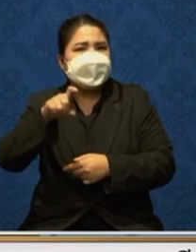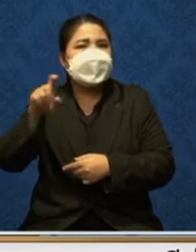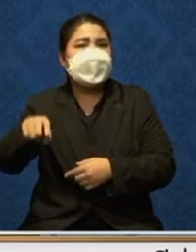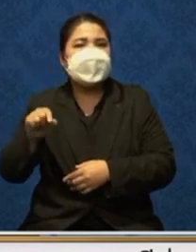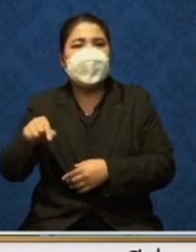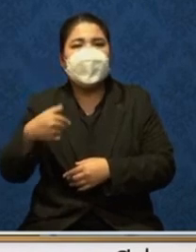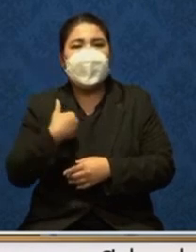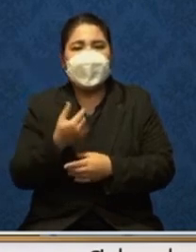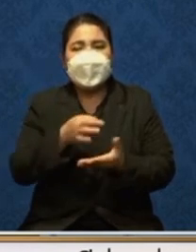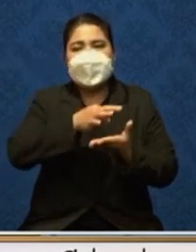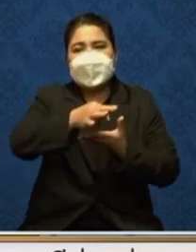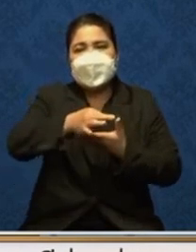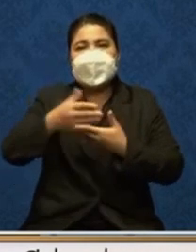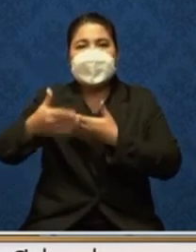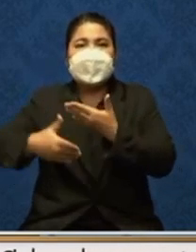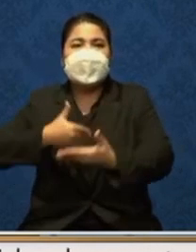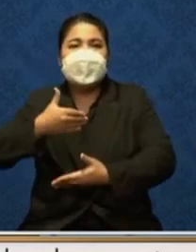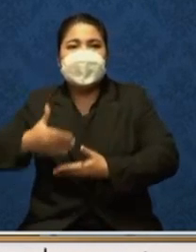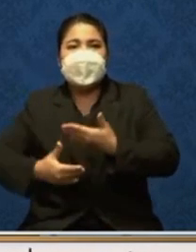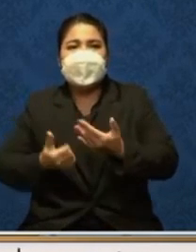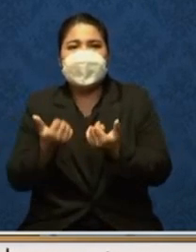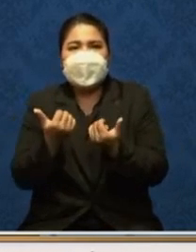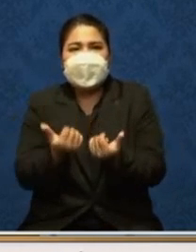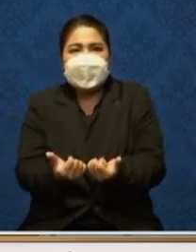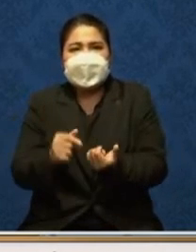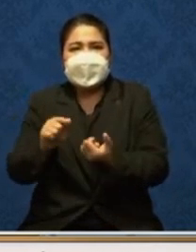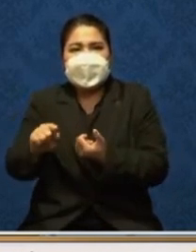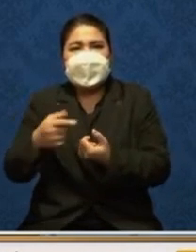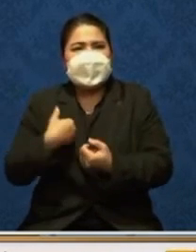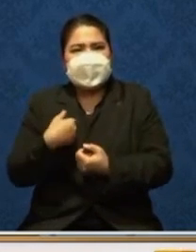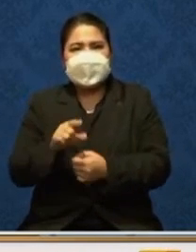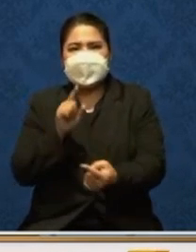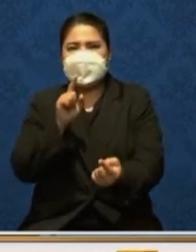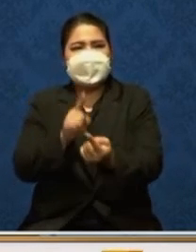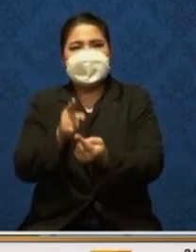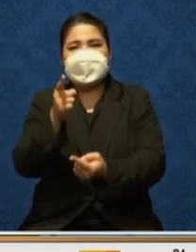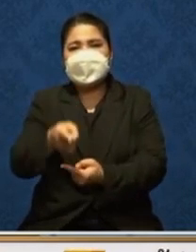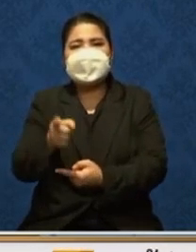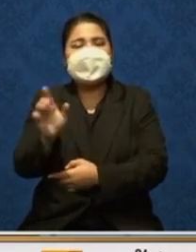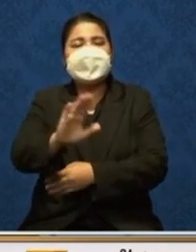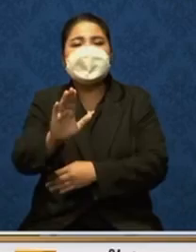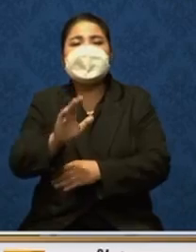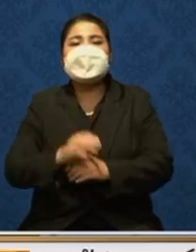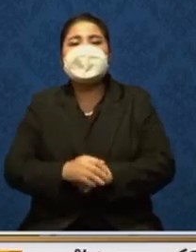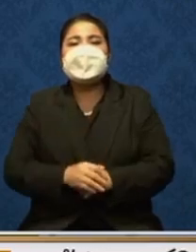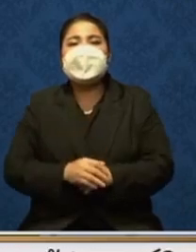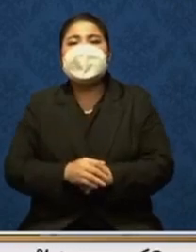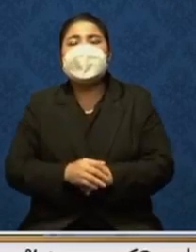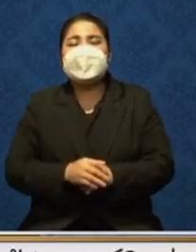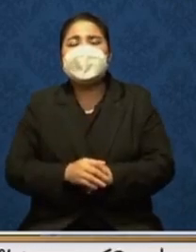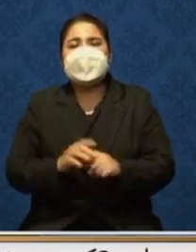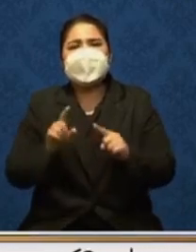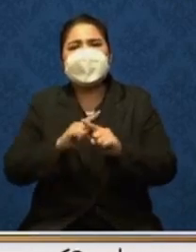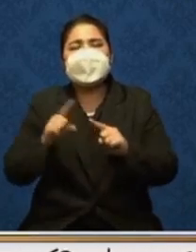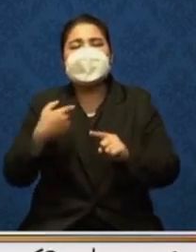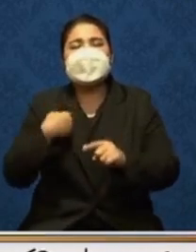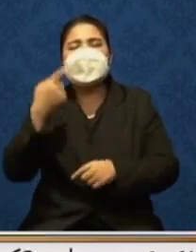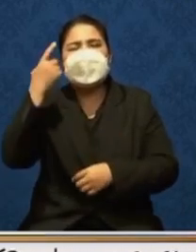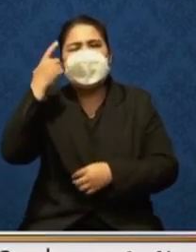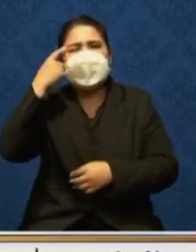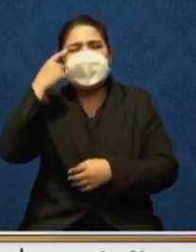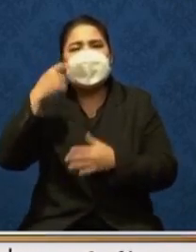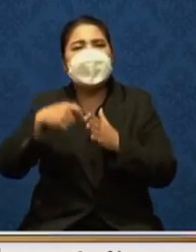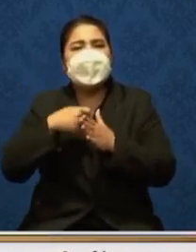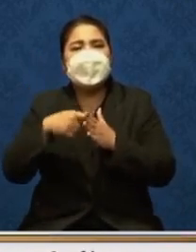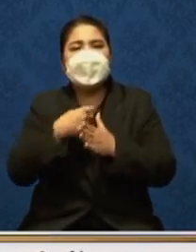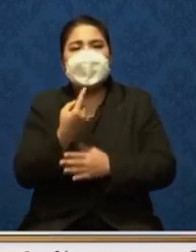การซ้อขายหางหนส่นครั้งนี้อาจจะไมได้เกิดข้จริครับแต่ผมไมได้อนุมานเอาแค่เหตุผลนี่